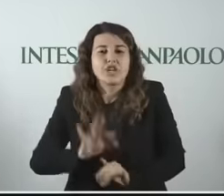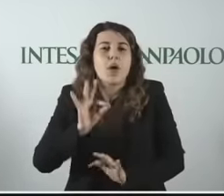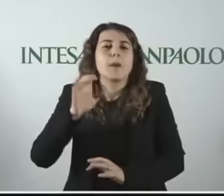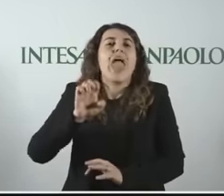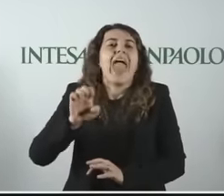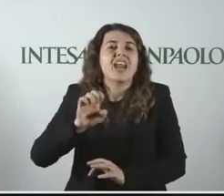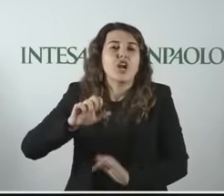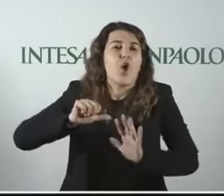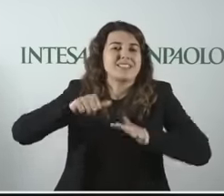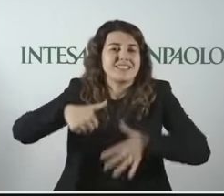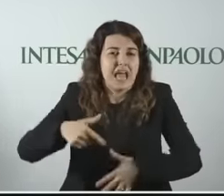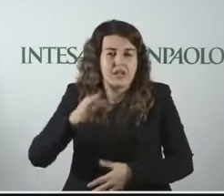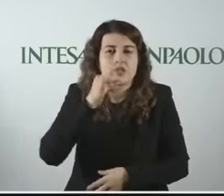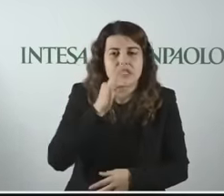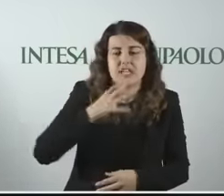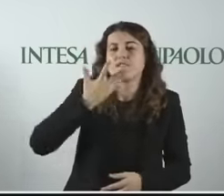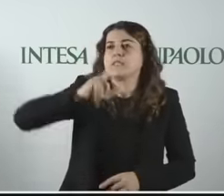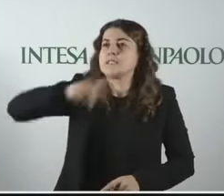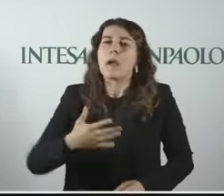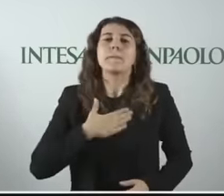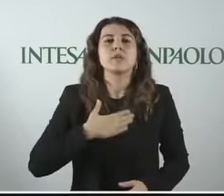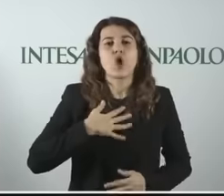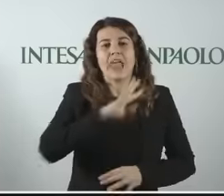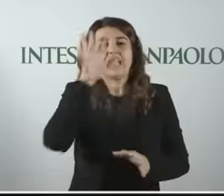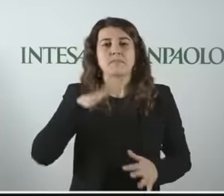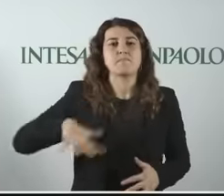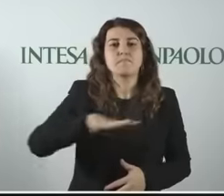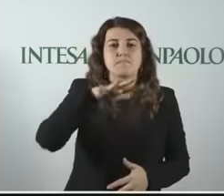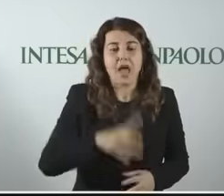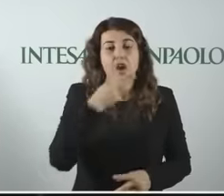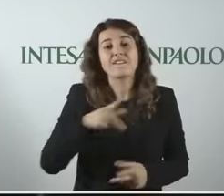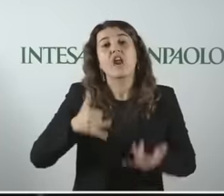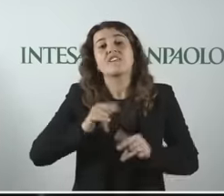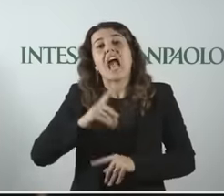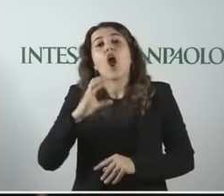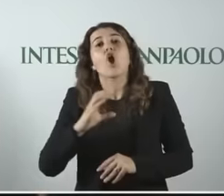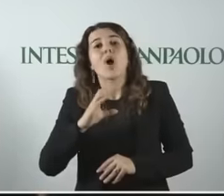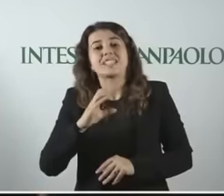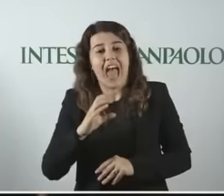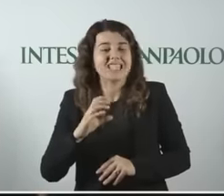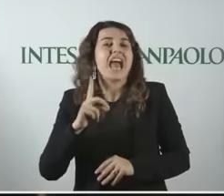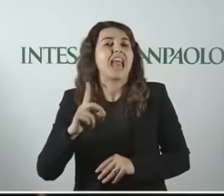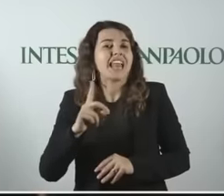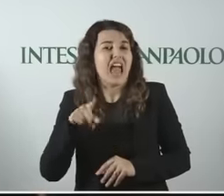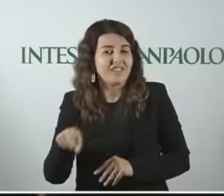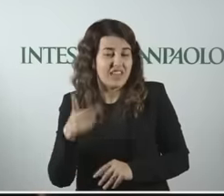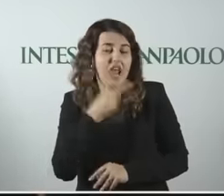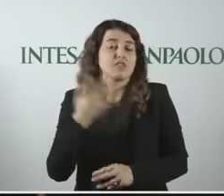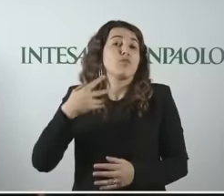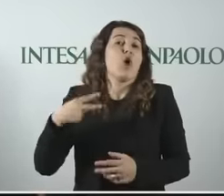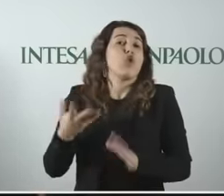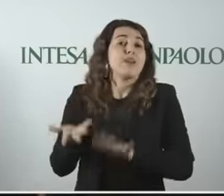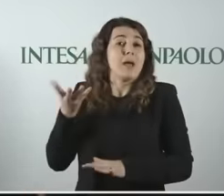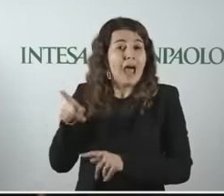VI quindi ereditava le pretese sull'impero ma era anche figlio di Costanza d'Altavilla la Normanna quindi da lei ha ereditato il